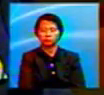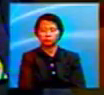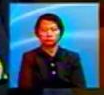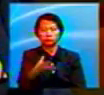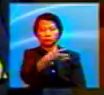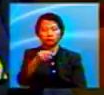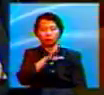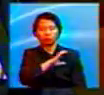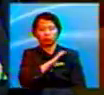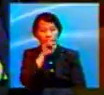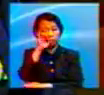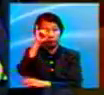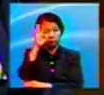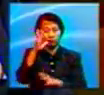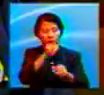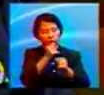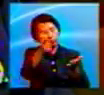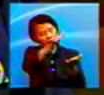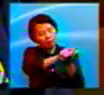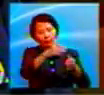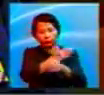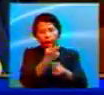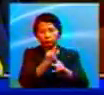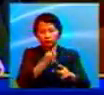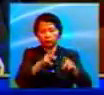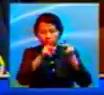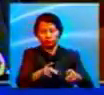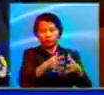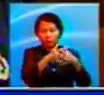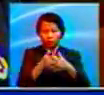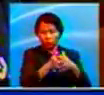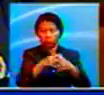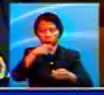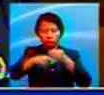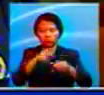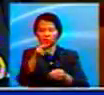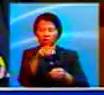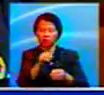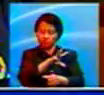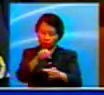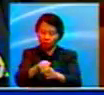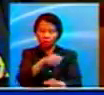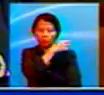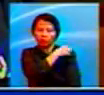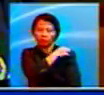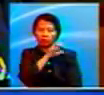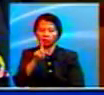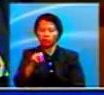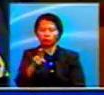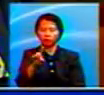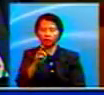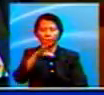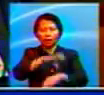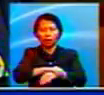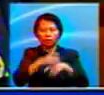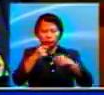Dan pihak polis memberi jaminan akan mendapatkan laporan penuh daripada pihak berkuasa Amerika Syarikat berhubung kes membabitkan pegawai TUDM yang ditahan